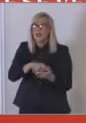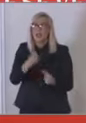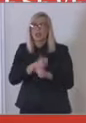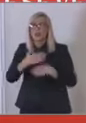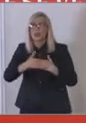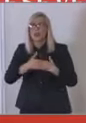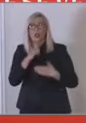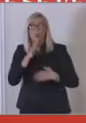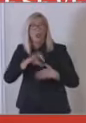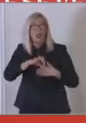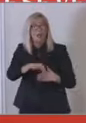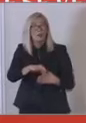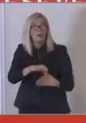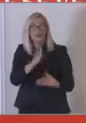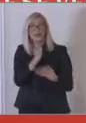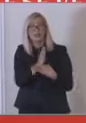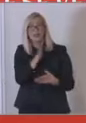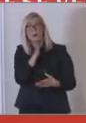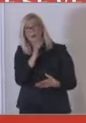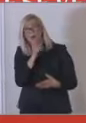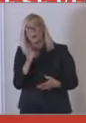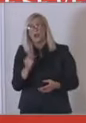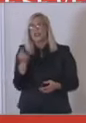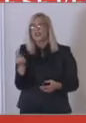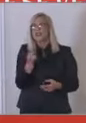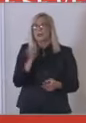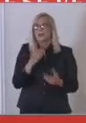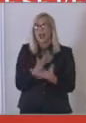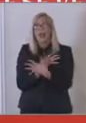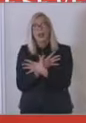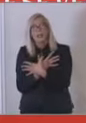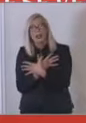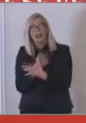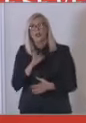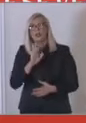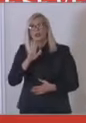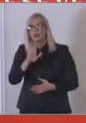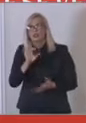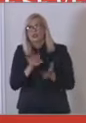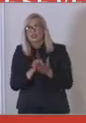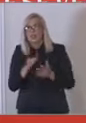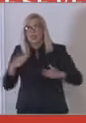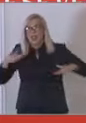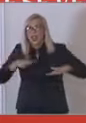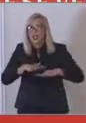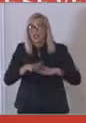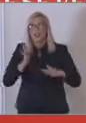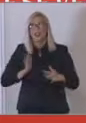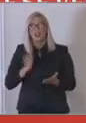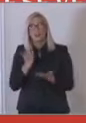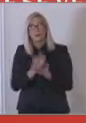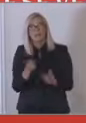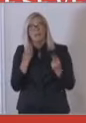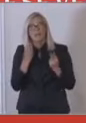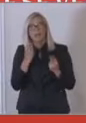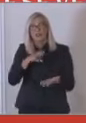cili e udhëheqin Maqedonia e Veriut, Serbia dhe Shqipëria me qëllim që karakteri i saj inkluziv të